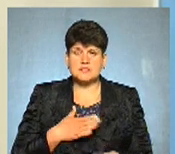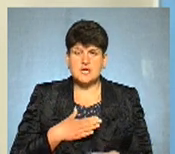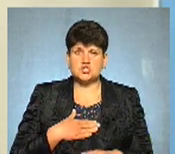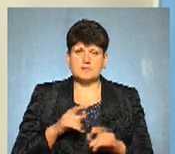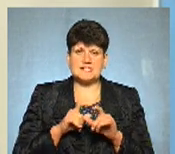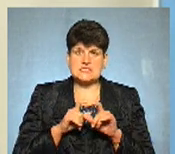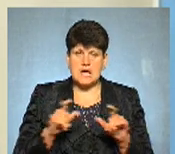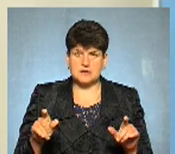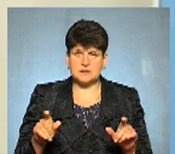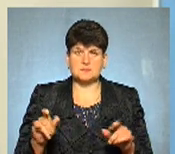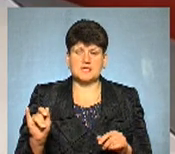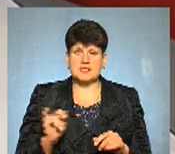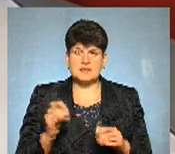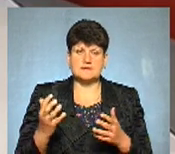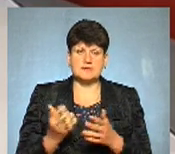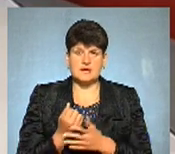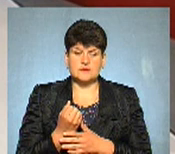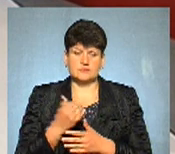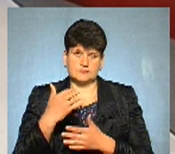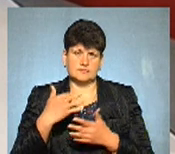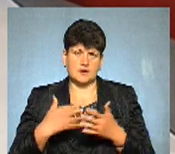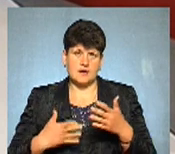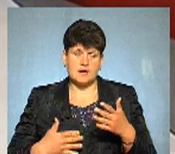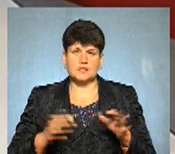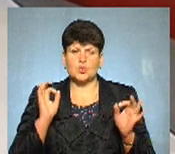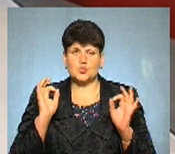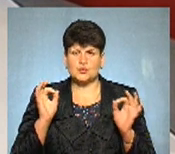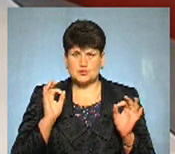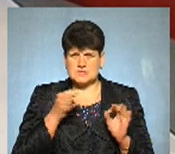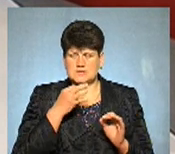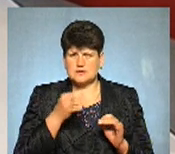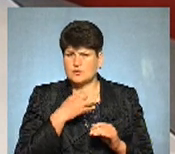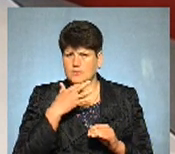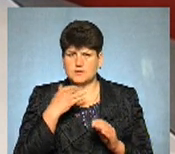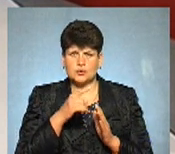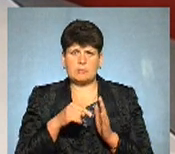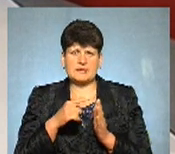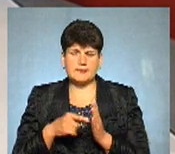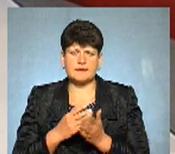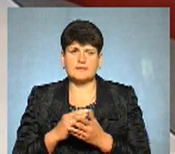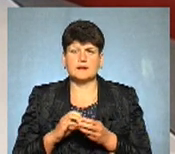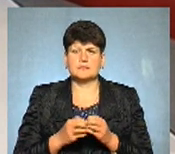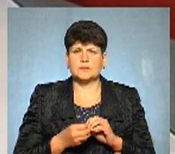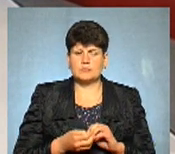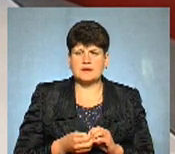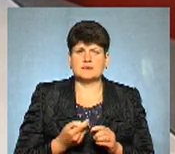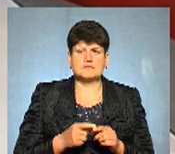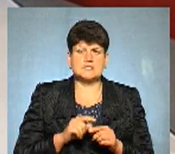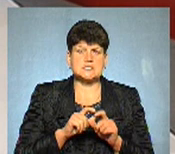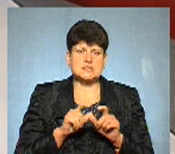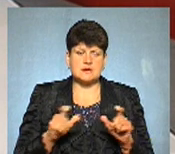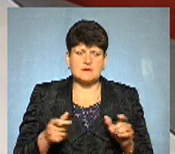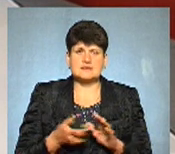закладами, і виявлено ряд, не виявлено, скажімо так, а озвучено було ряд питань, які є болючими для даних закладів. Тобто